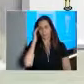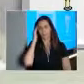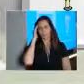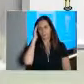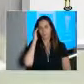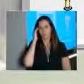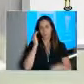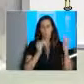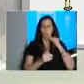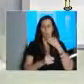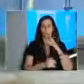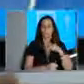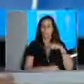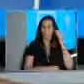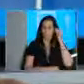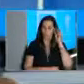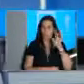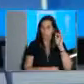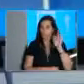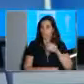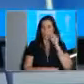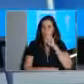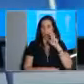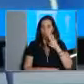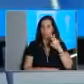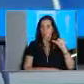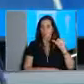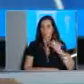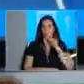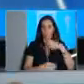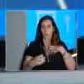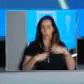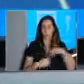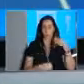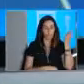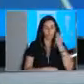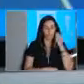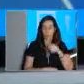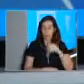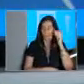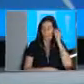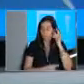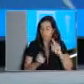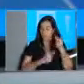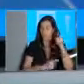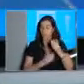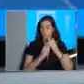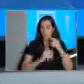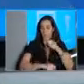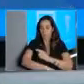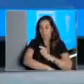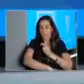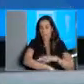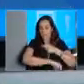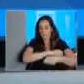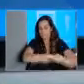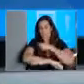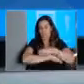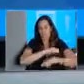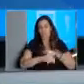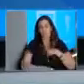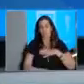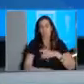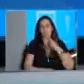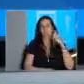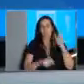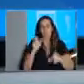של היהדות, כן. אנחנו זוכרים שהחרימו את עומר אדם בגלל שהוא לא הסכים להופיע בשבת. זוכרים את המקרה של התפילין שנלחמו בהם. אני רוצה לומר